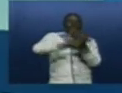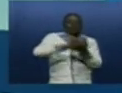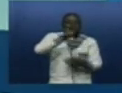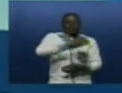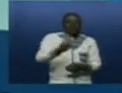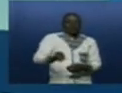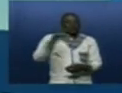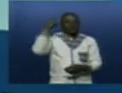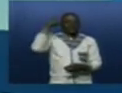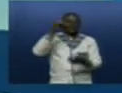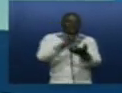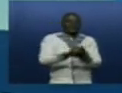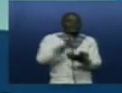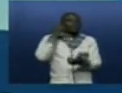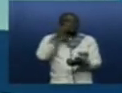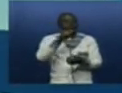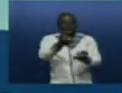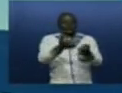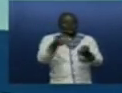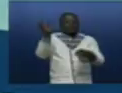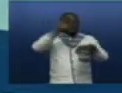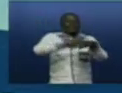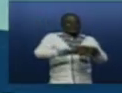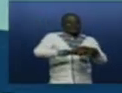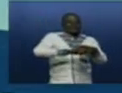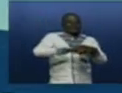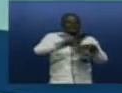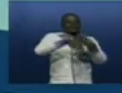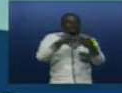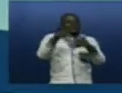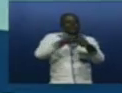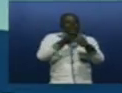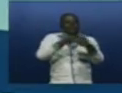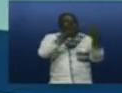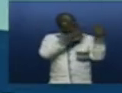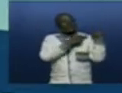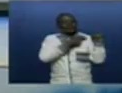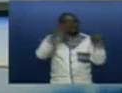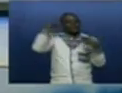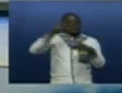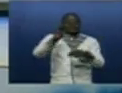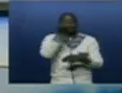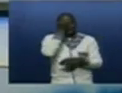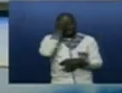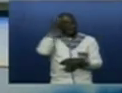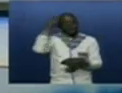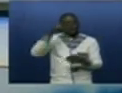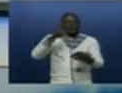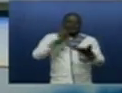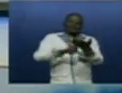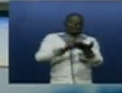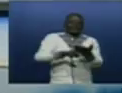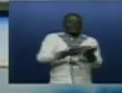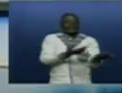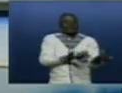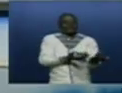souhaite l'implication effective et personnelle des premiers responsables de ces départements ministériels au débat, il est attendu des